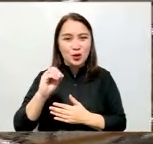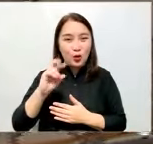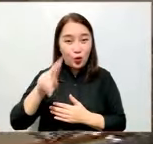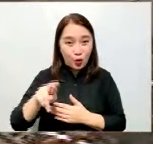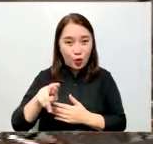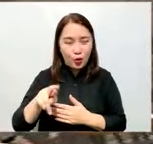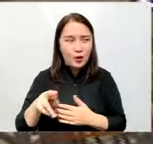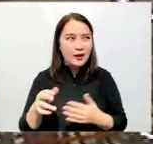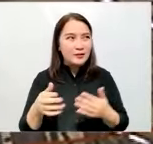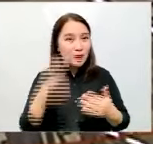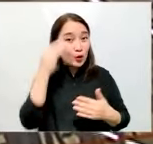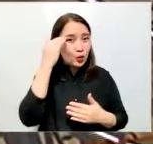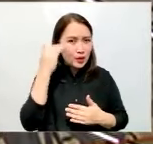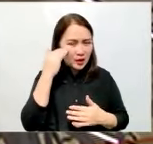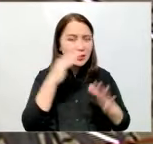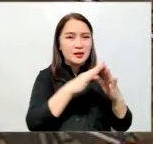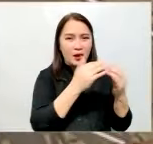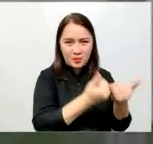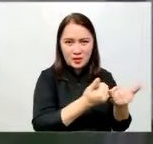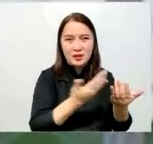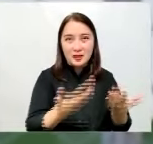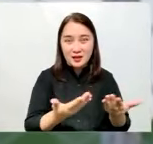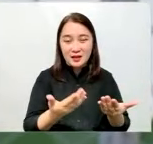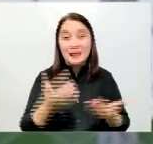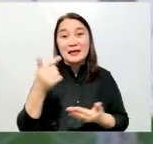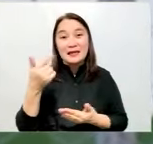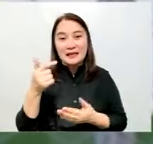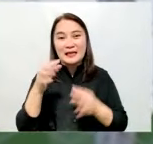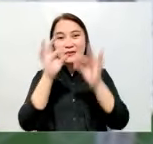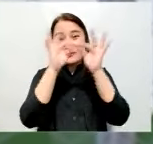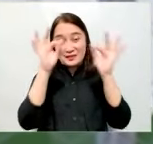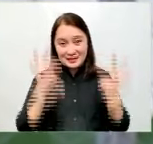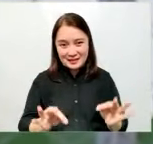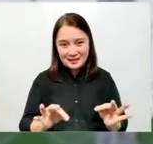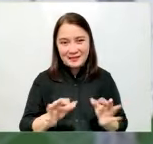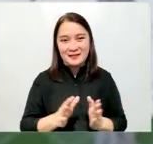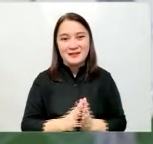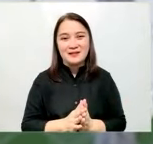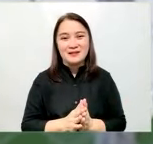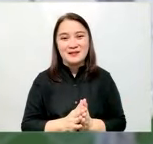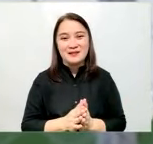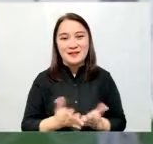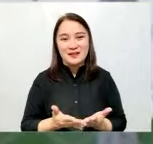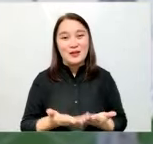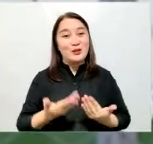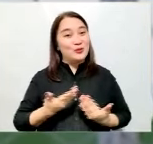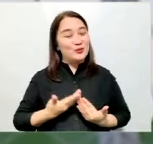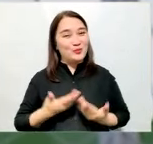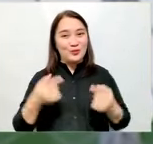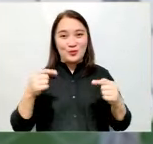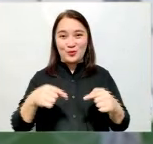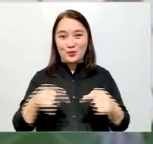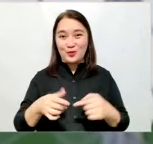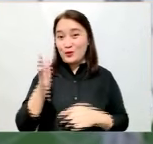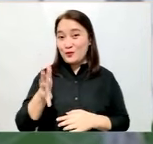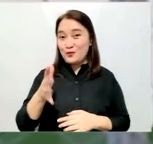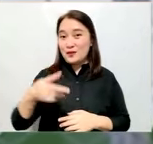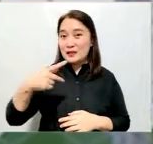Electric ang clean energy facility. MIESCOR, we take pride in completing this 50 kilowatt PV